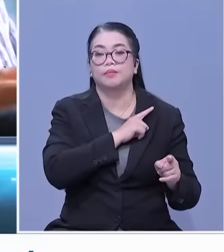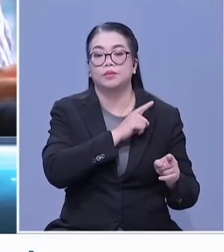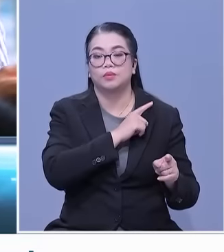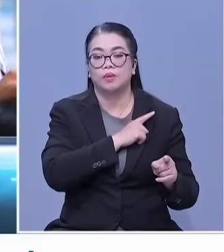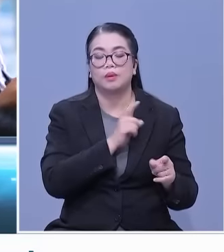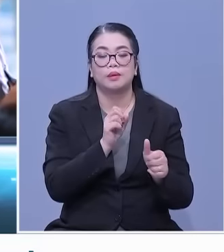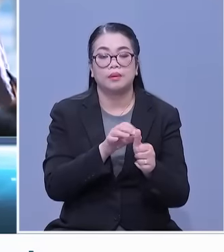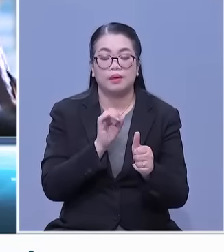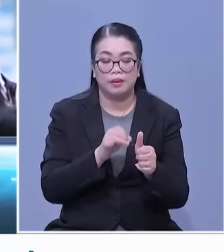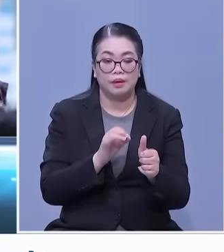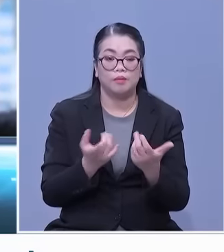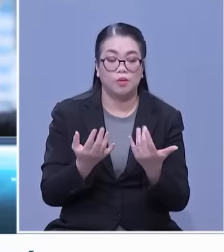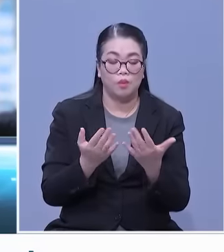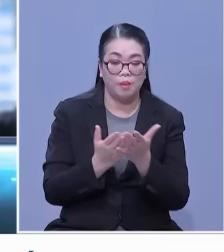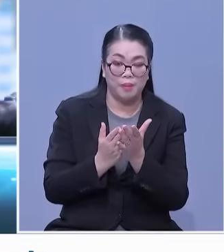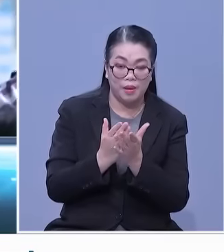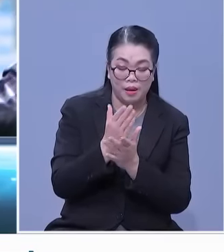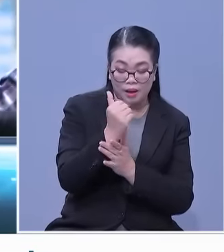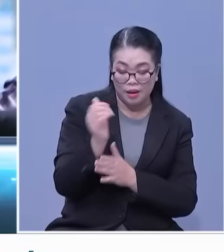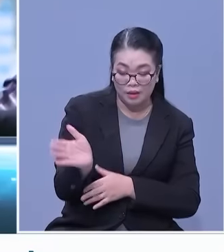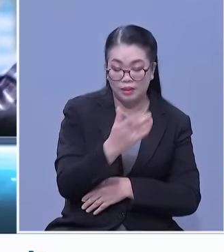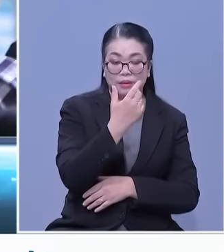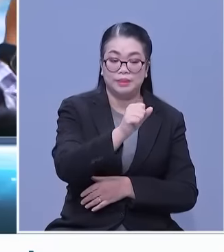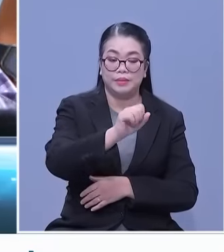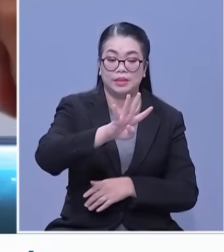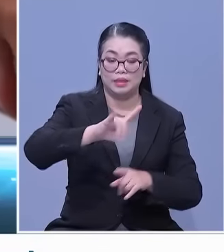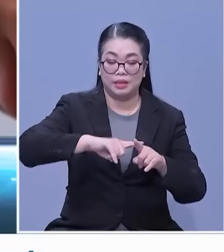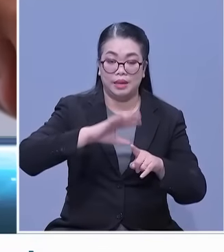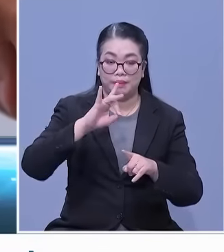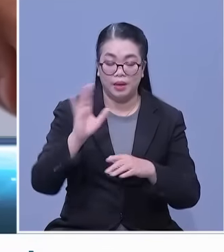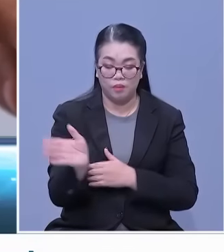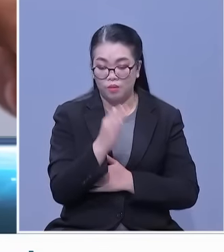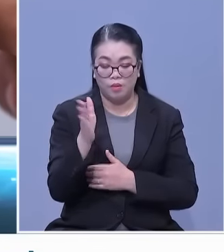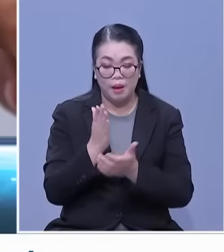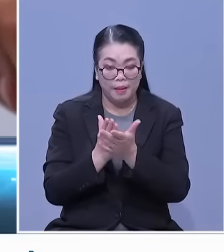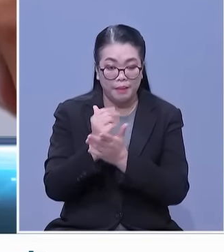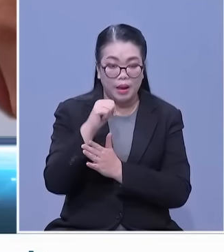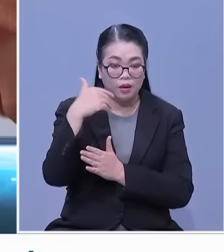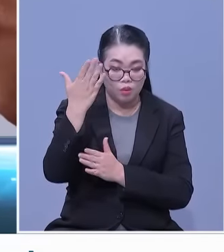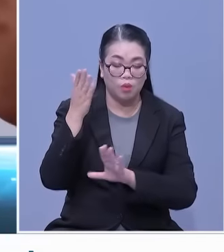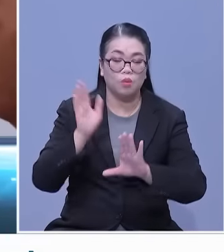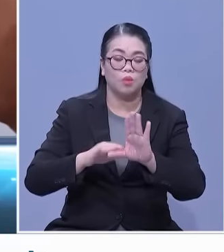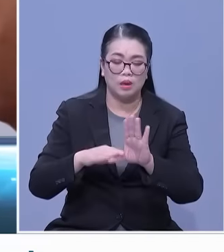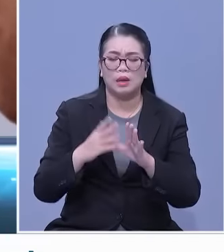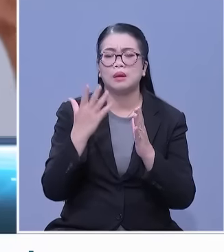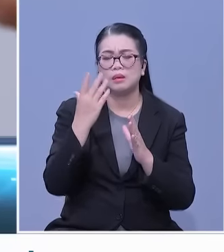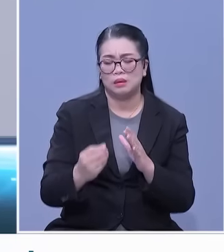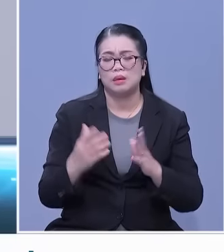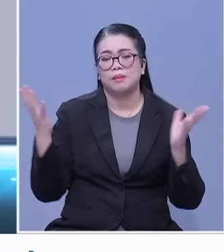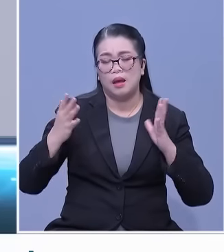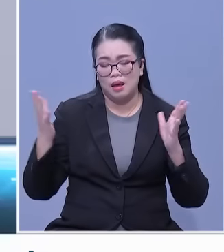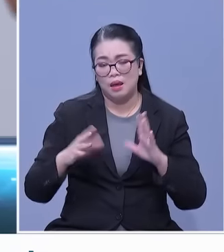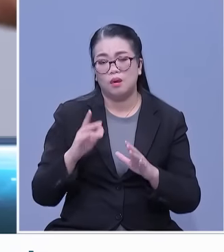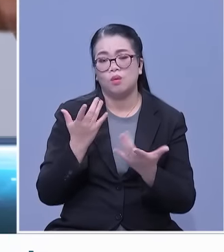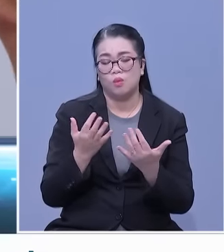วรงค์แนะนำว่ารอให้ผ่านช่วงวันที่ 14สิงหาคมไปก่อนให้มีความชัดเจนมากกว่านี้ก่อนนะครับยังมีเวลาลงทะเบียนอีกเยอะนะ